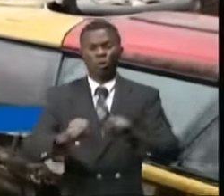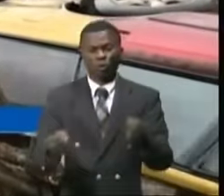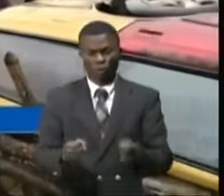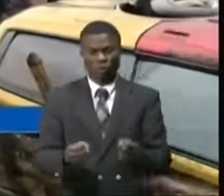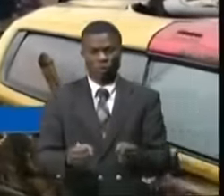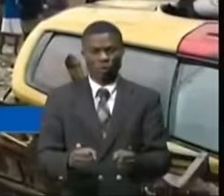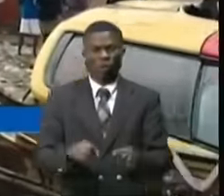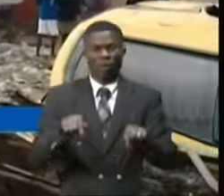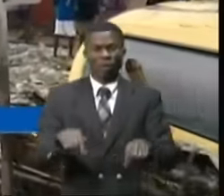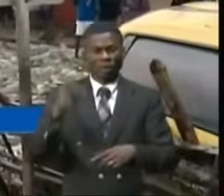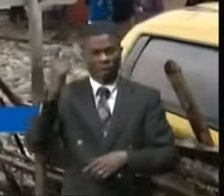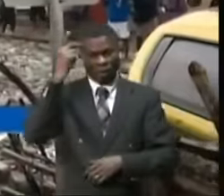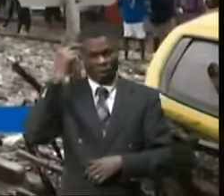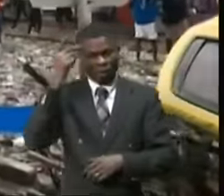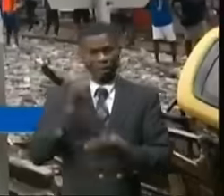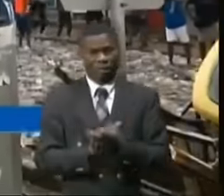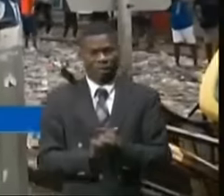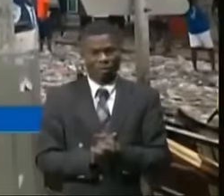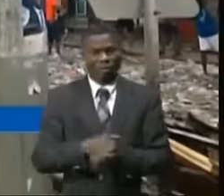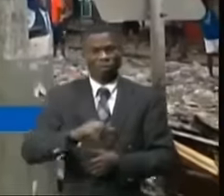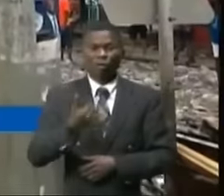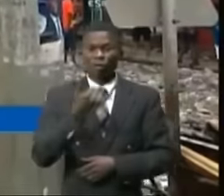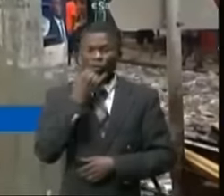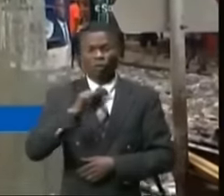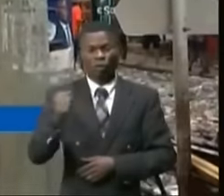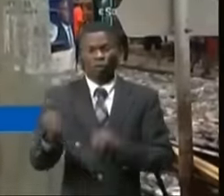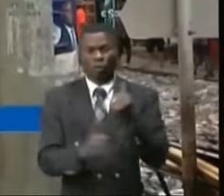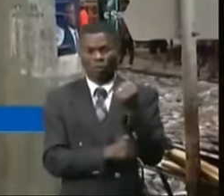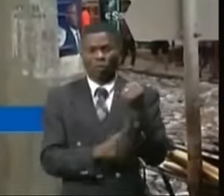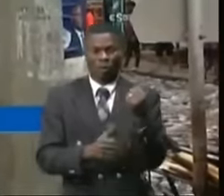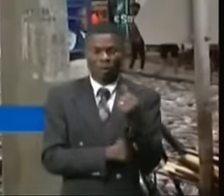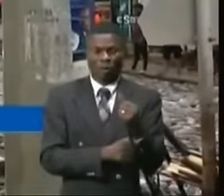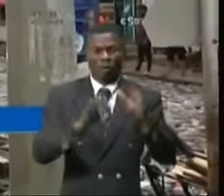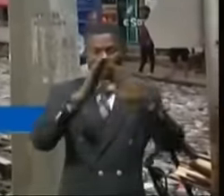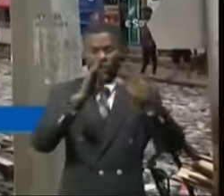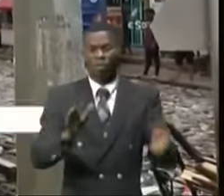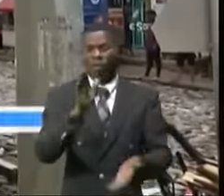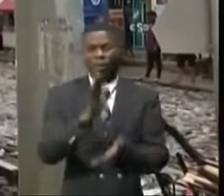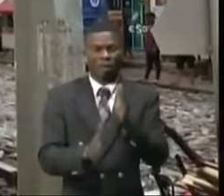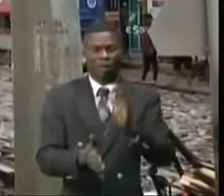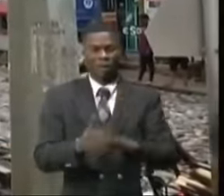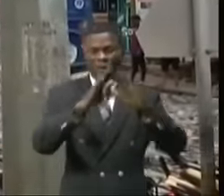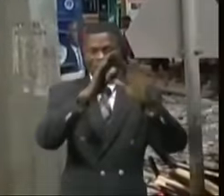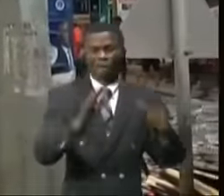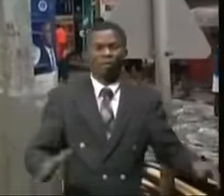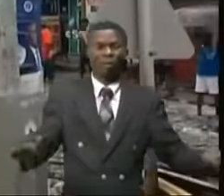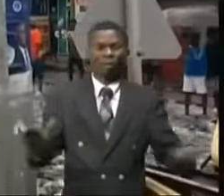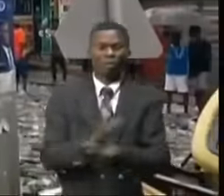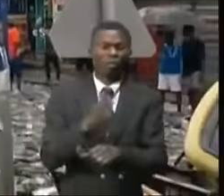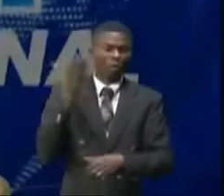à Kinshasa font aussi de certaines personnes sans abri, puisque leur maison est inondée.